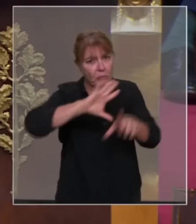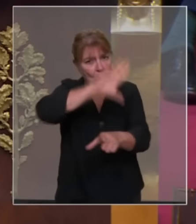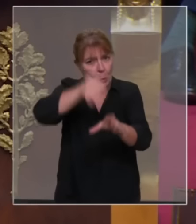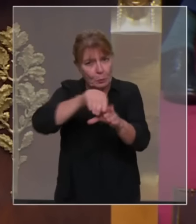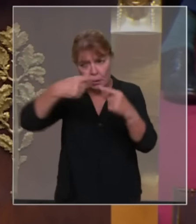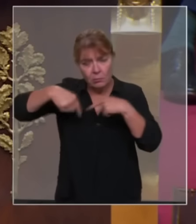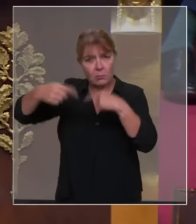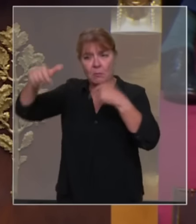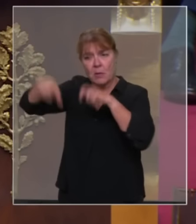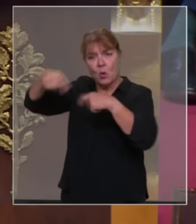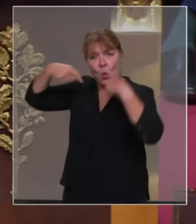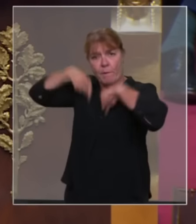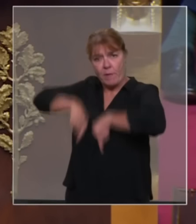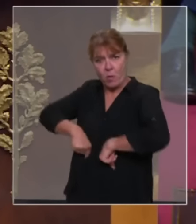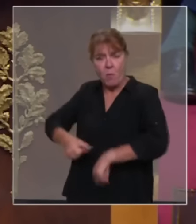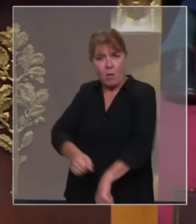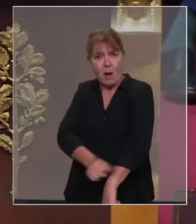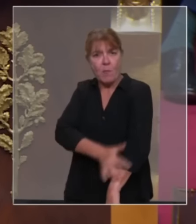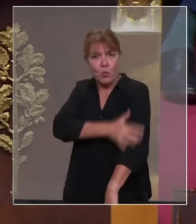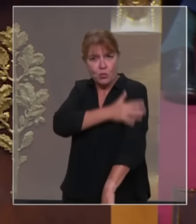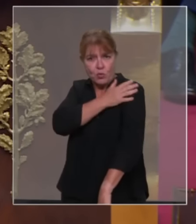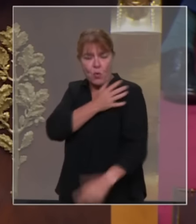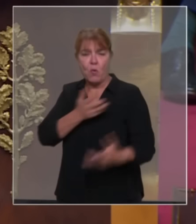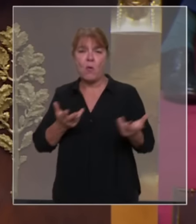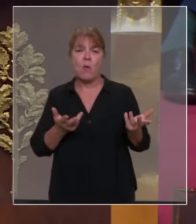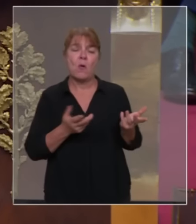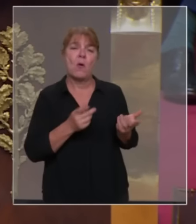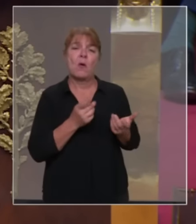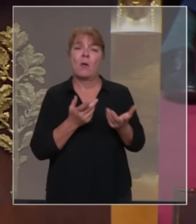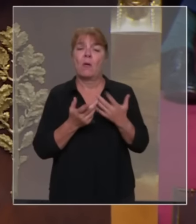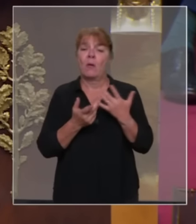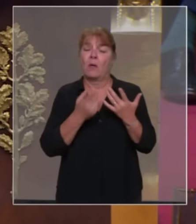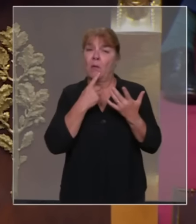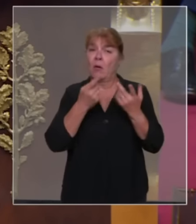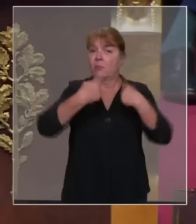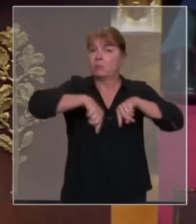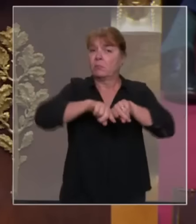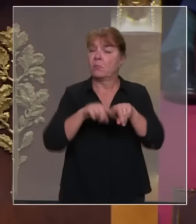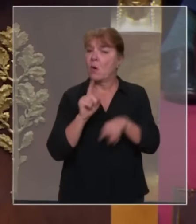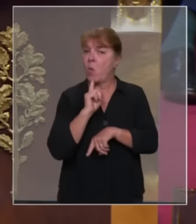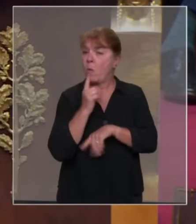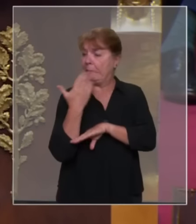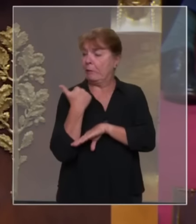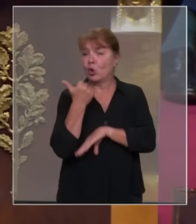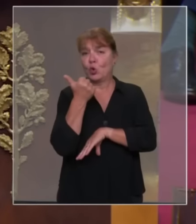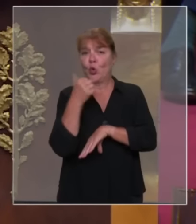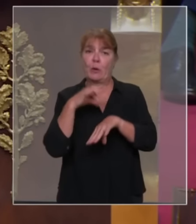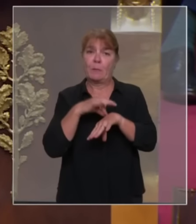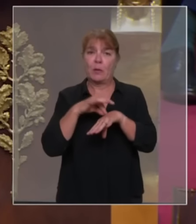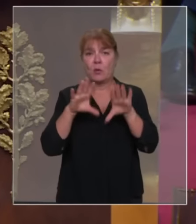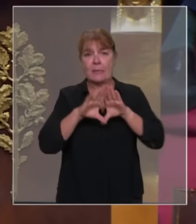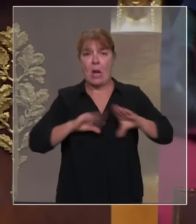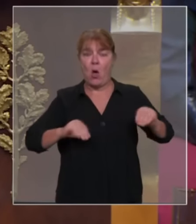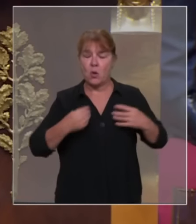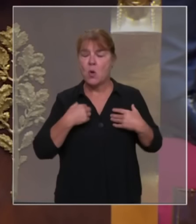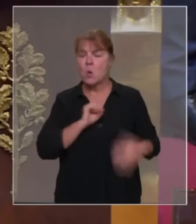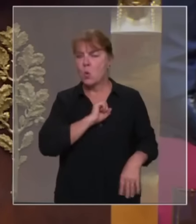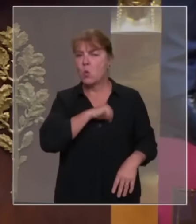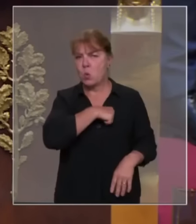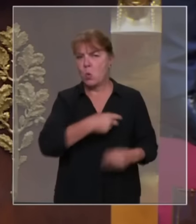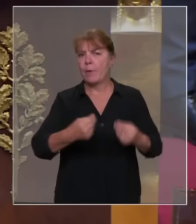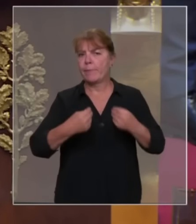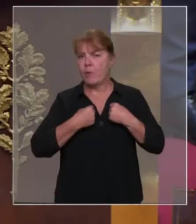du gouvernement en prenant part avec vous toutes et vous tous à cette minute de silence